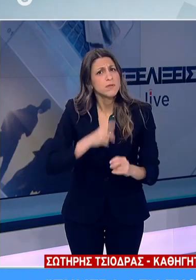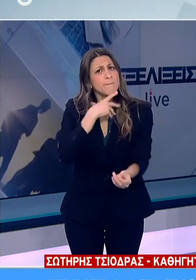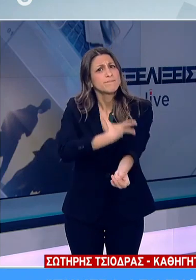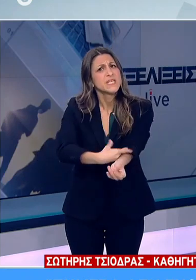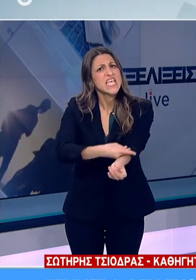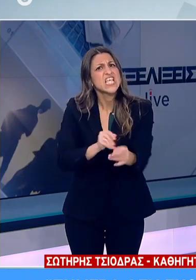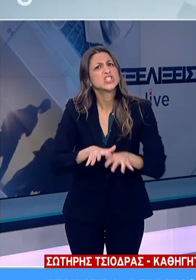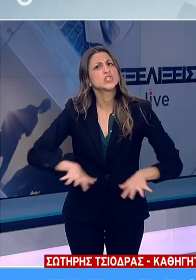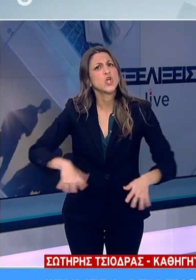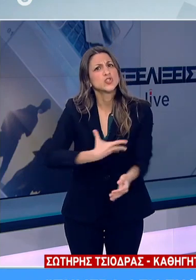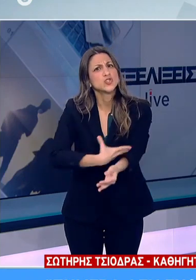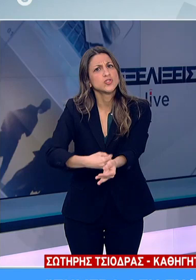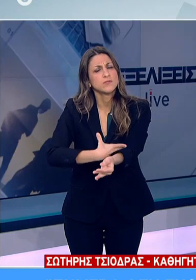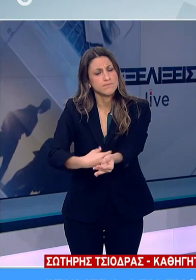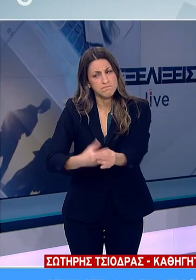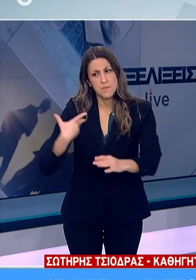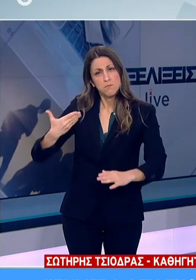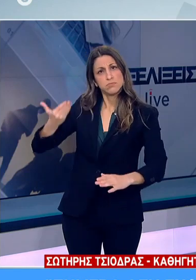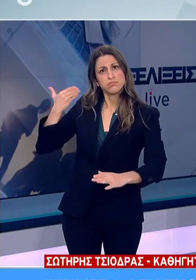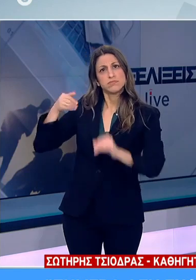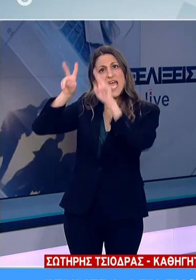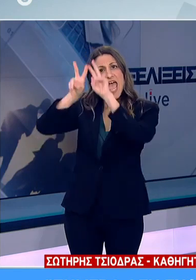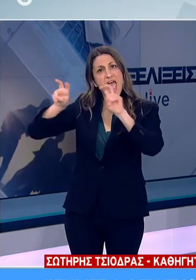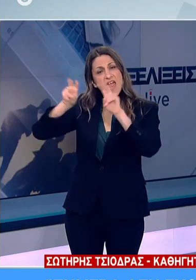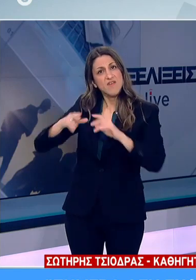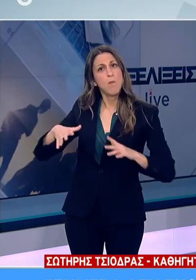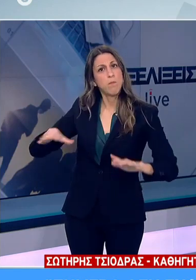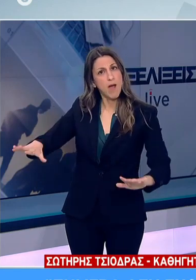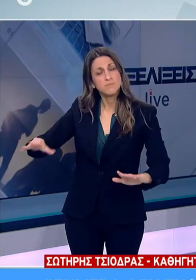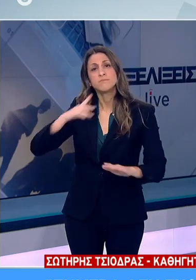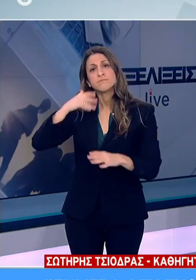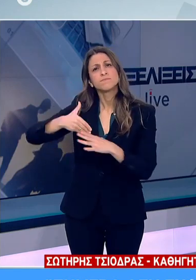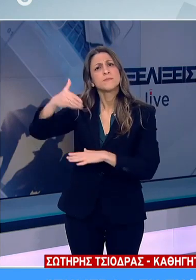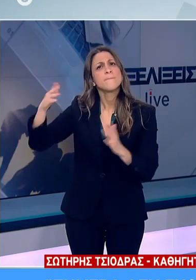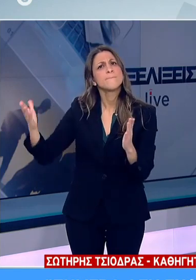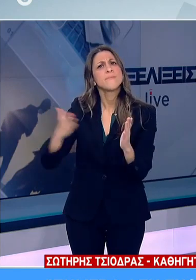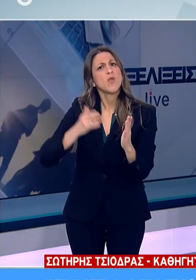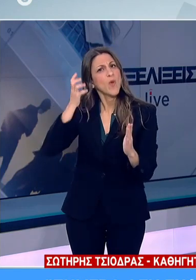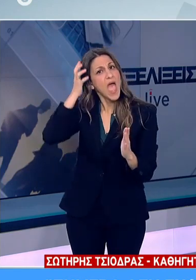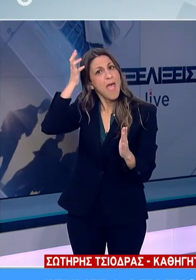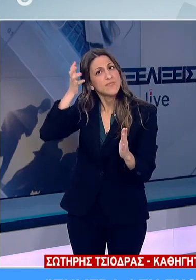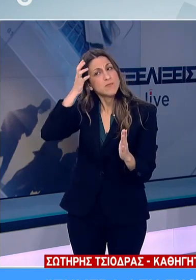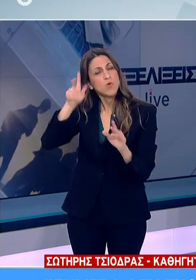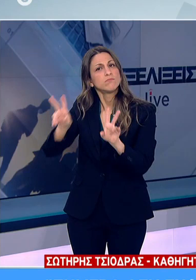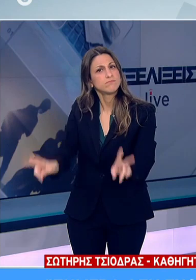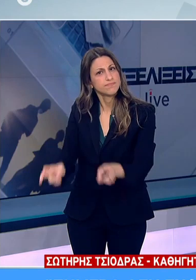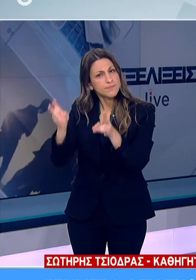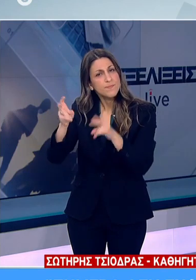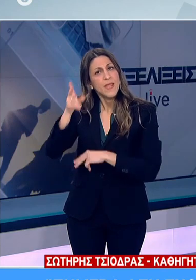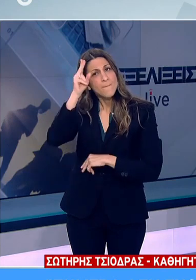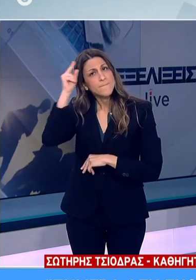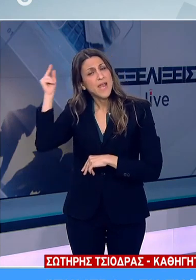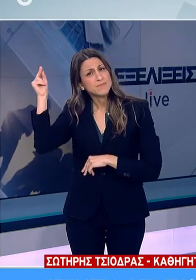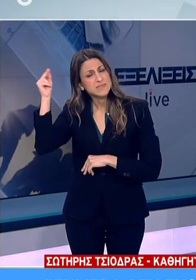δειγμάτων. Πολύ πρόσφατα είδε το φως δημοσιότητας σε ένα από τα πλέον έγκυρα διεθνή περιοδικά μελέτη από το Πανεπιστήμιο Χάρβαρντ